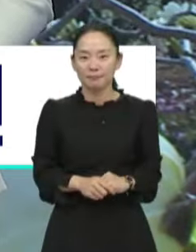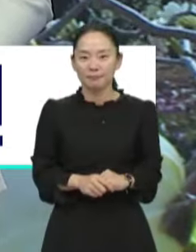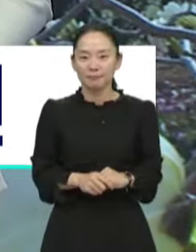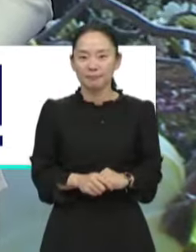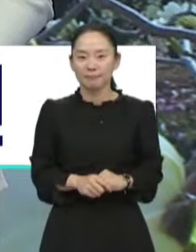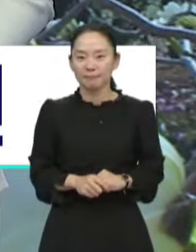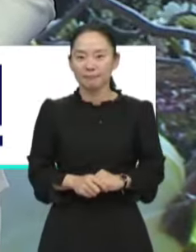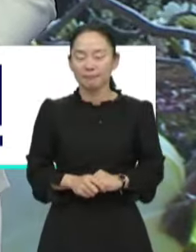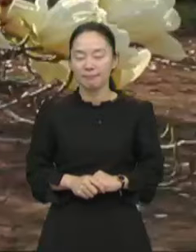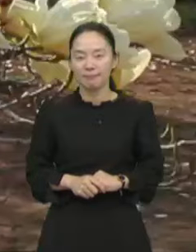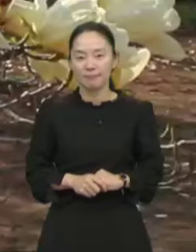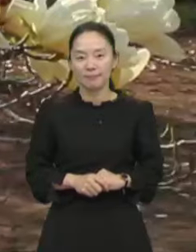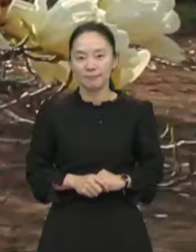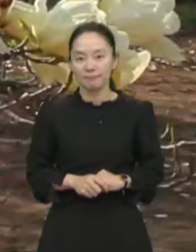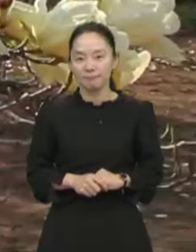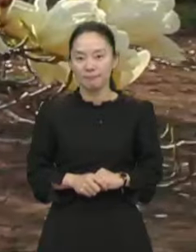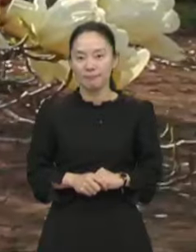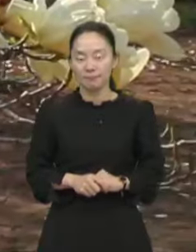다녀왔습니다.